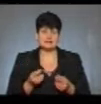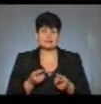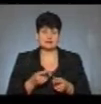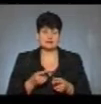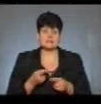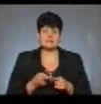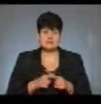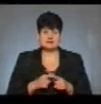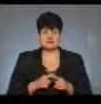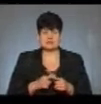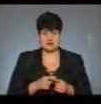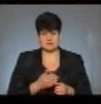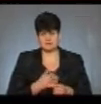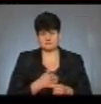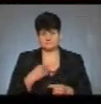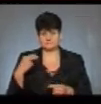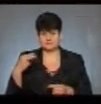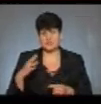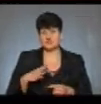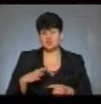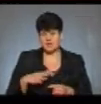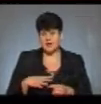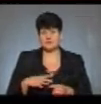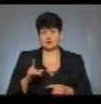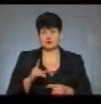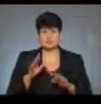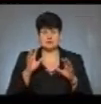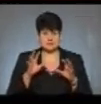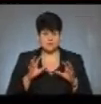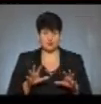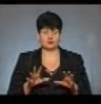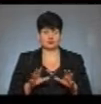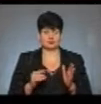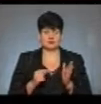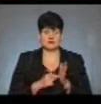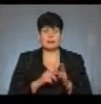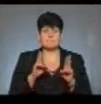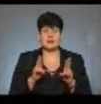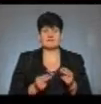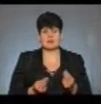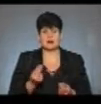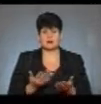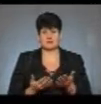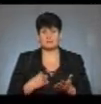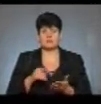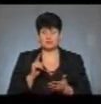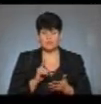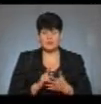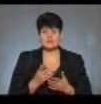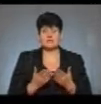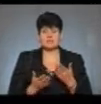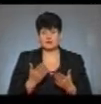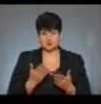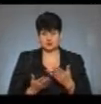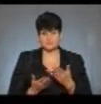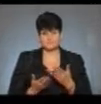воля. І чекаємо закону, щоб закон встановив, ще раз наголошую, дійсно правила гри. Ми повинні, якщо,